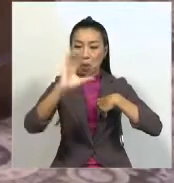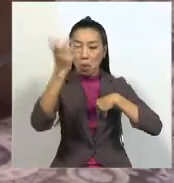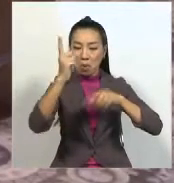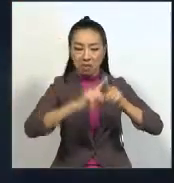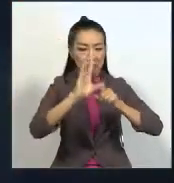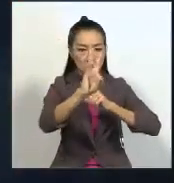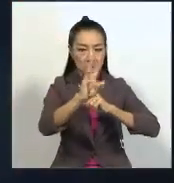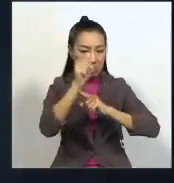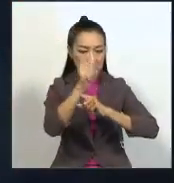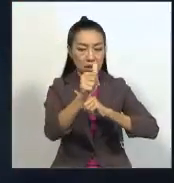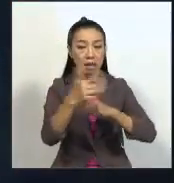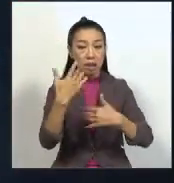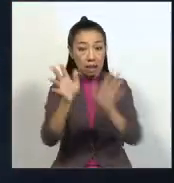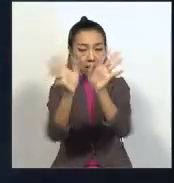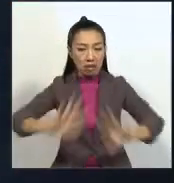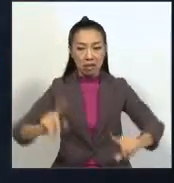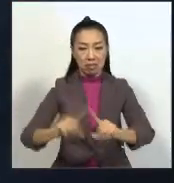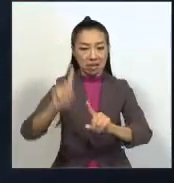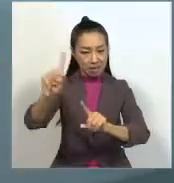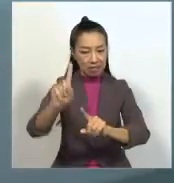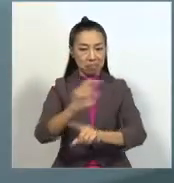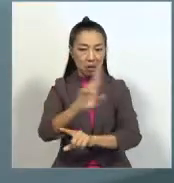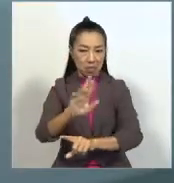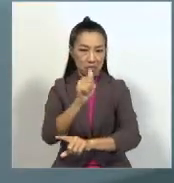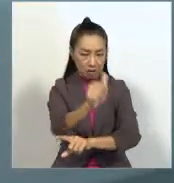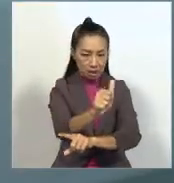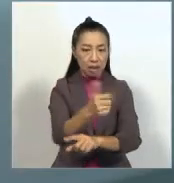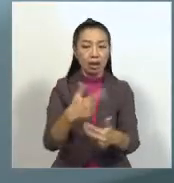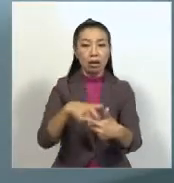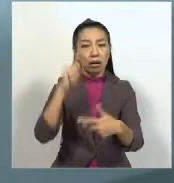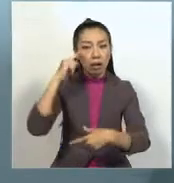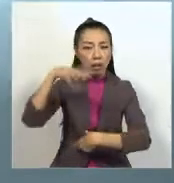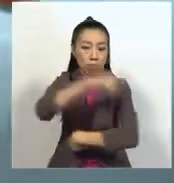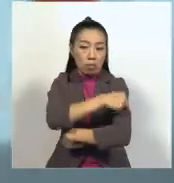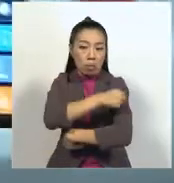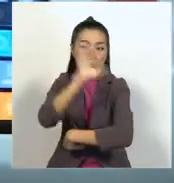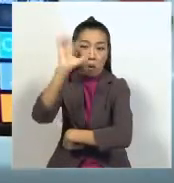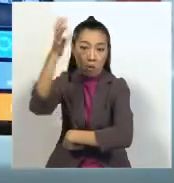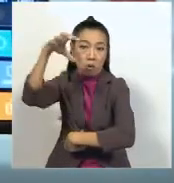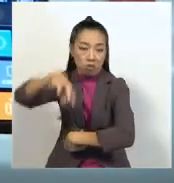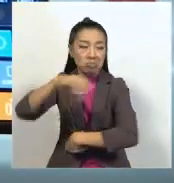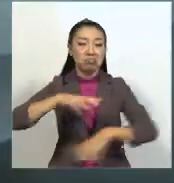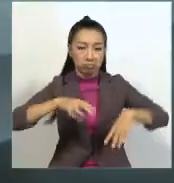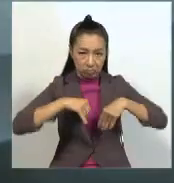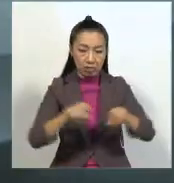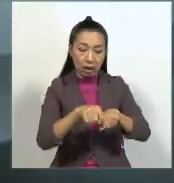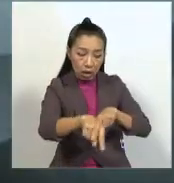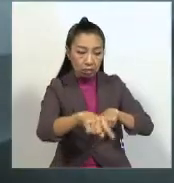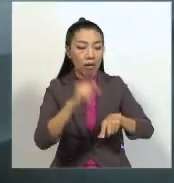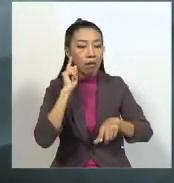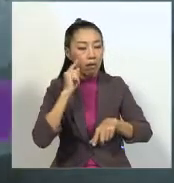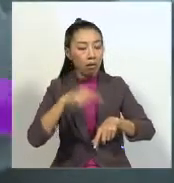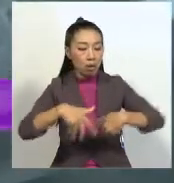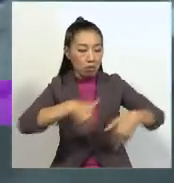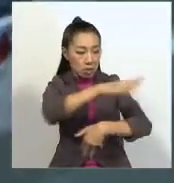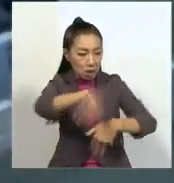กและเป็นลำดับ1ของอาเซียนรวมถึงการยอมรับจากองค์การอนามัยโลกในการเข้าถึงหลักประกันสุข